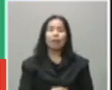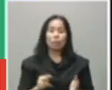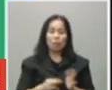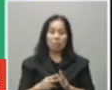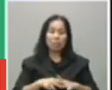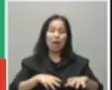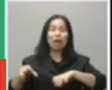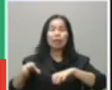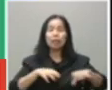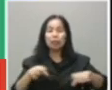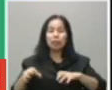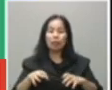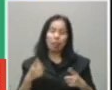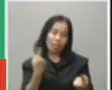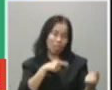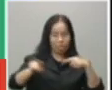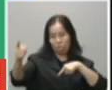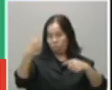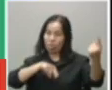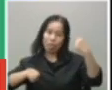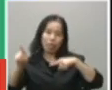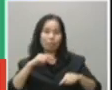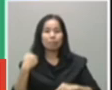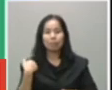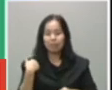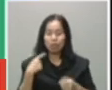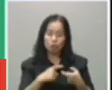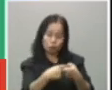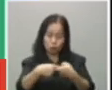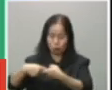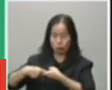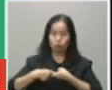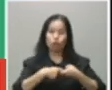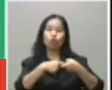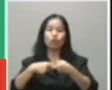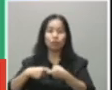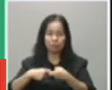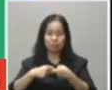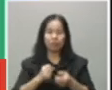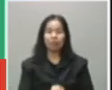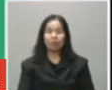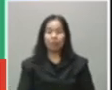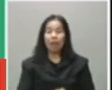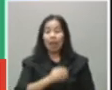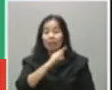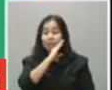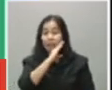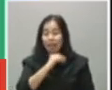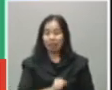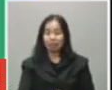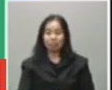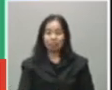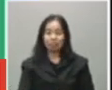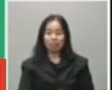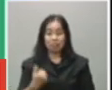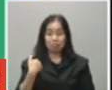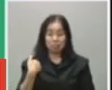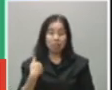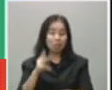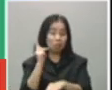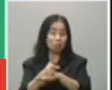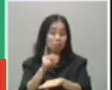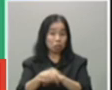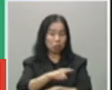ามนี้อย่างแน่นอนแต่แย่ไปกว่านั้นครับท่านประธานถ้าหากว่าเป็นชาวเน็ตเนี่ยนะครับเขาติดแฮชแท็กเลยนะ